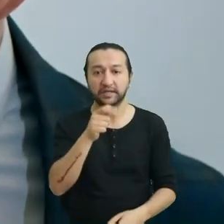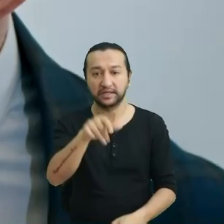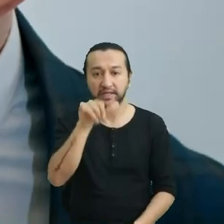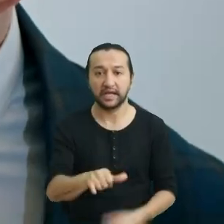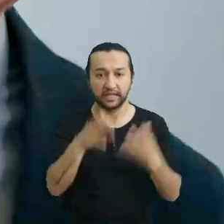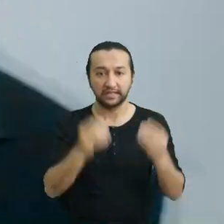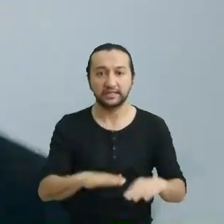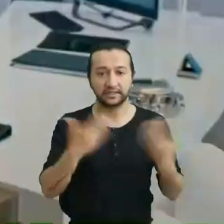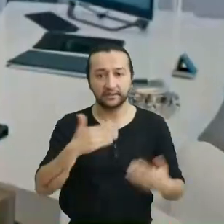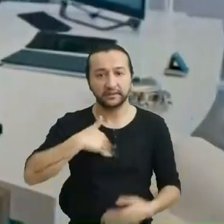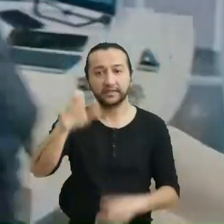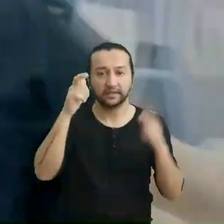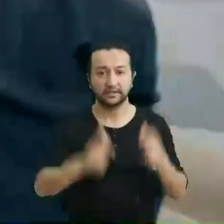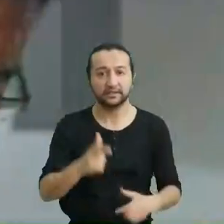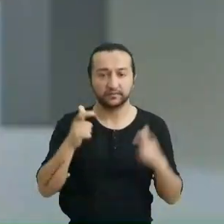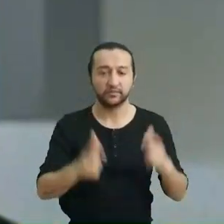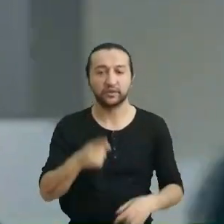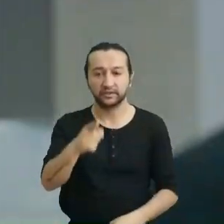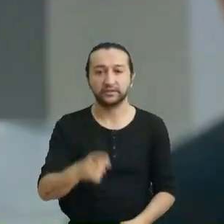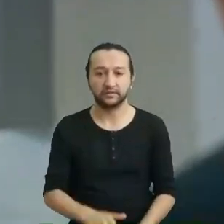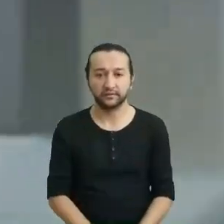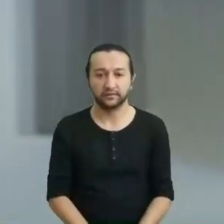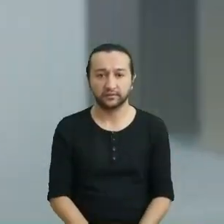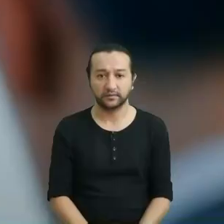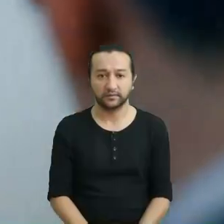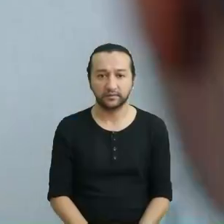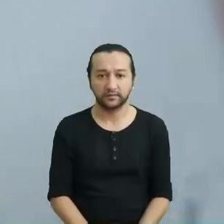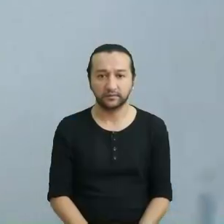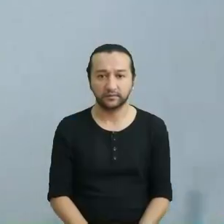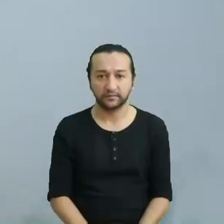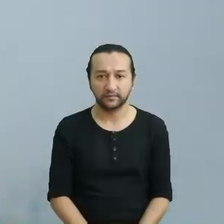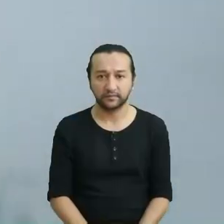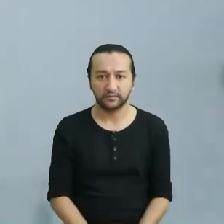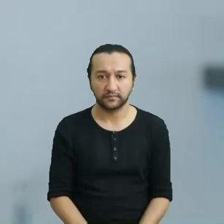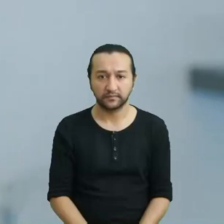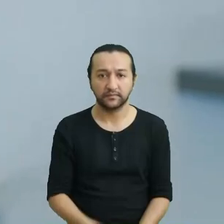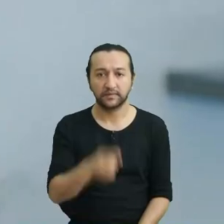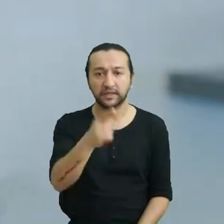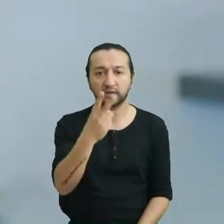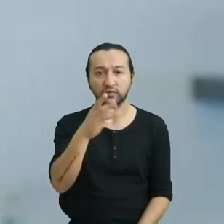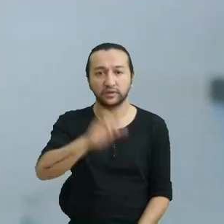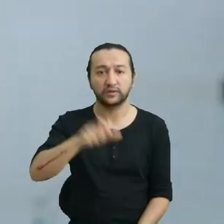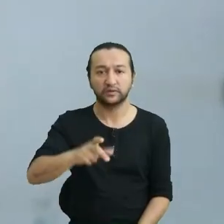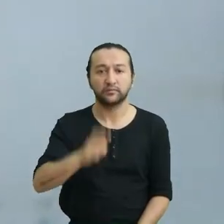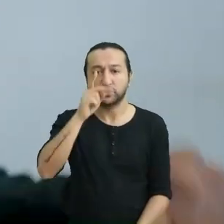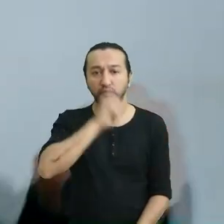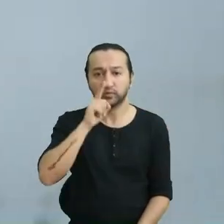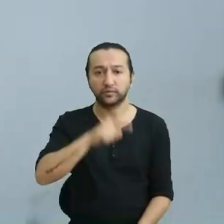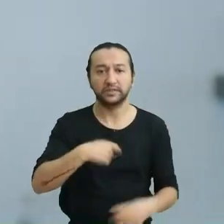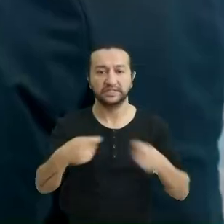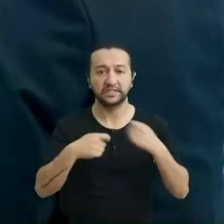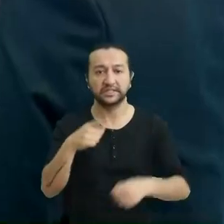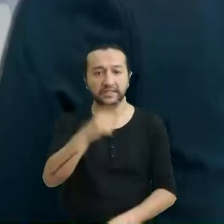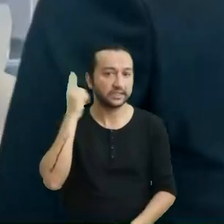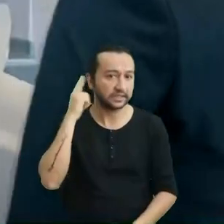hak edersiniz ya da defolup gidin buradan. İteledi Ümit'i. 2-3 tane kifayetsiz yüzünden bu